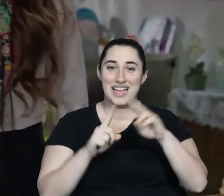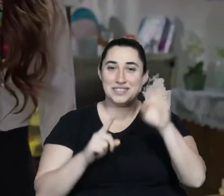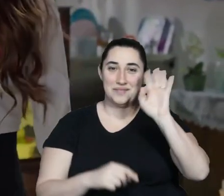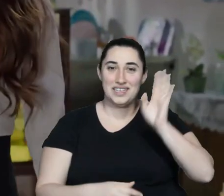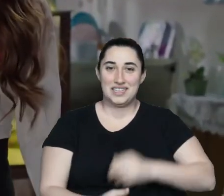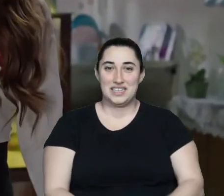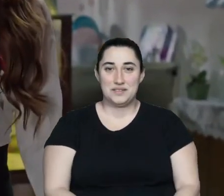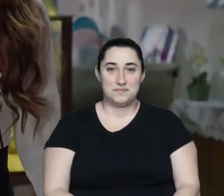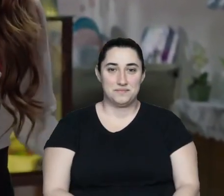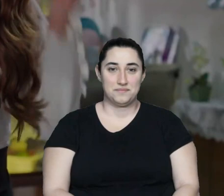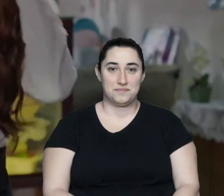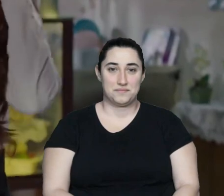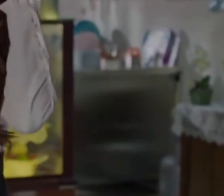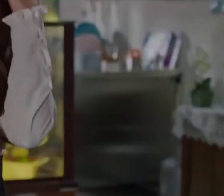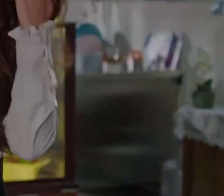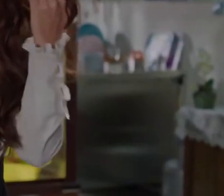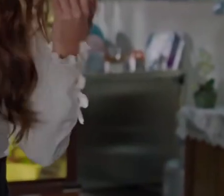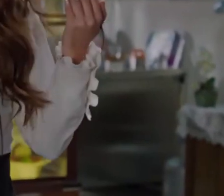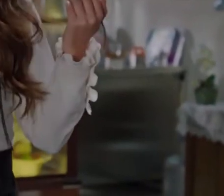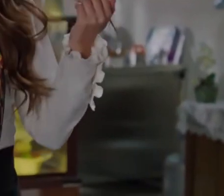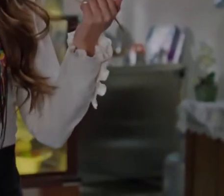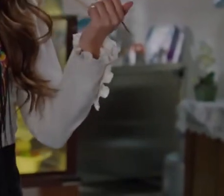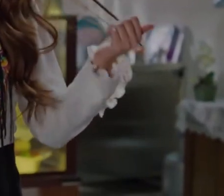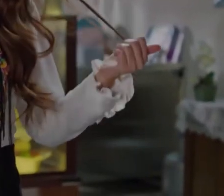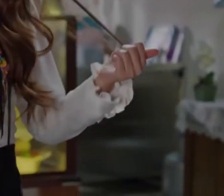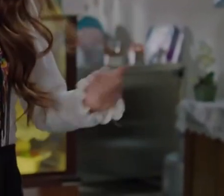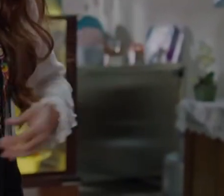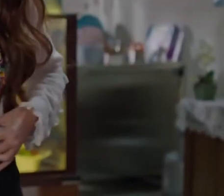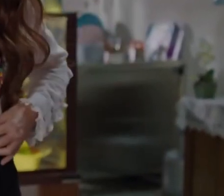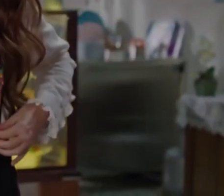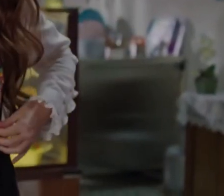hadi. Arkalarından saçına, başına, üstüne, kıyafetine bakındı.